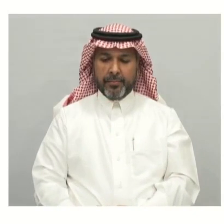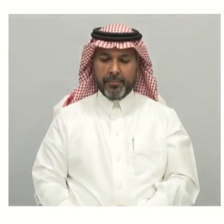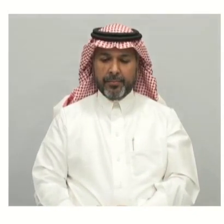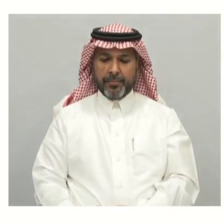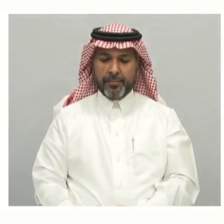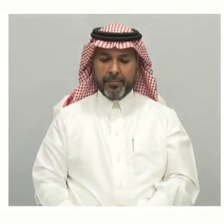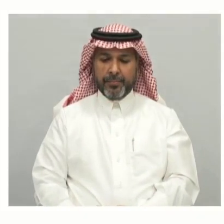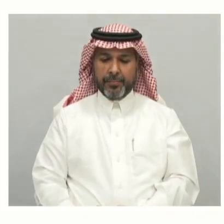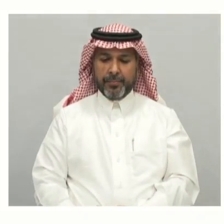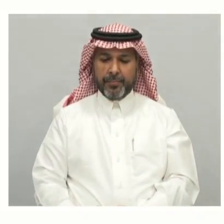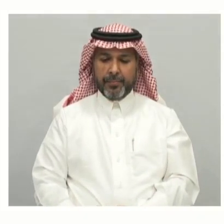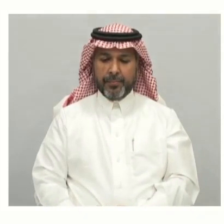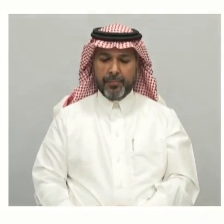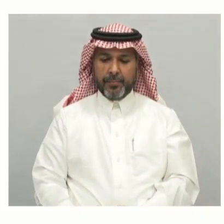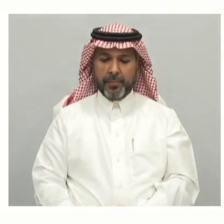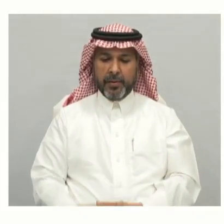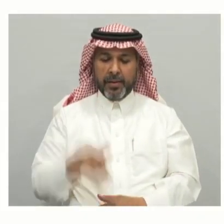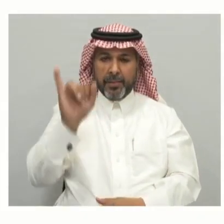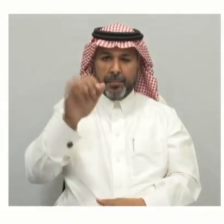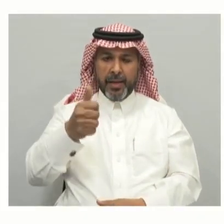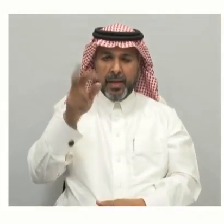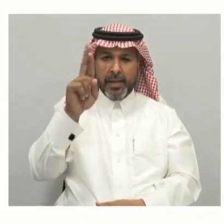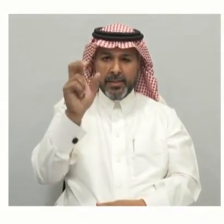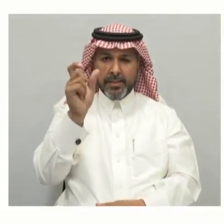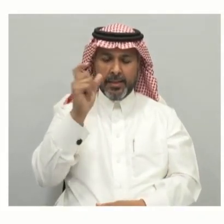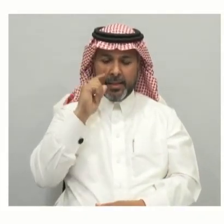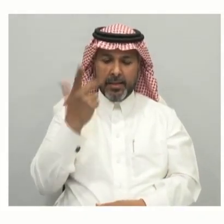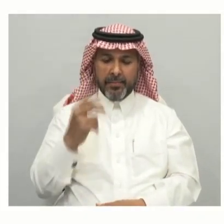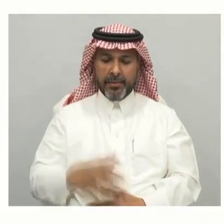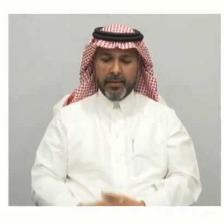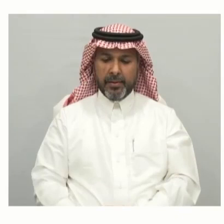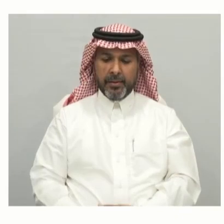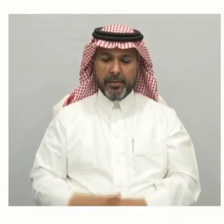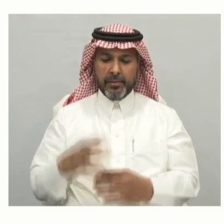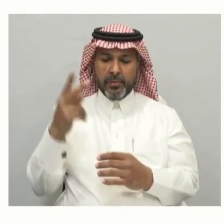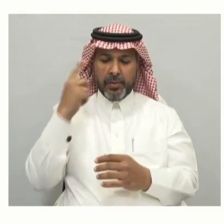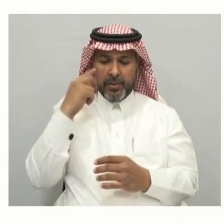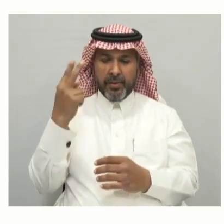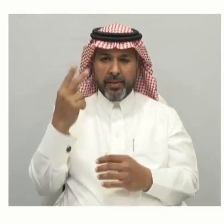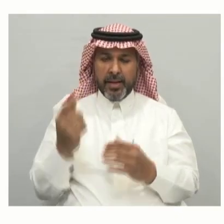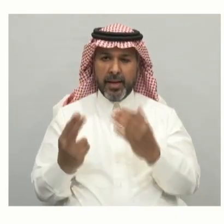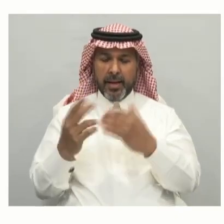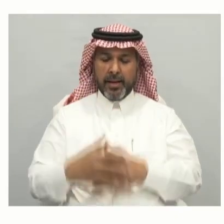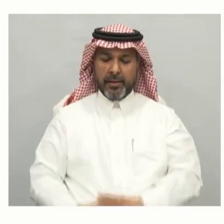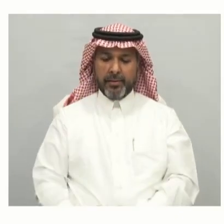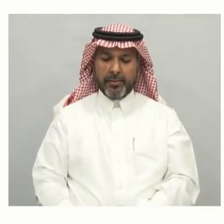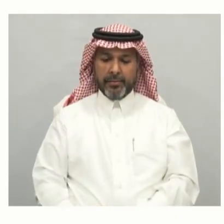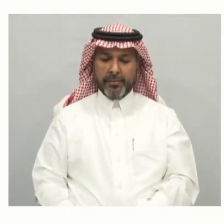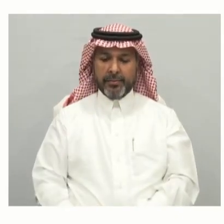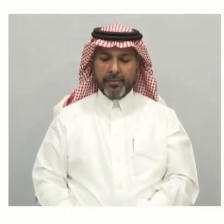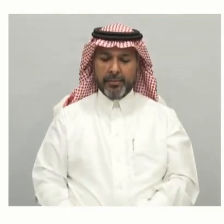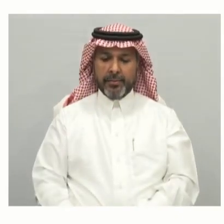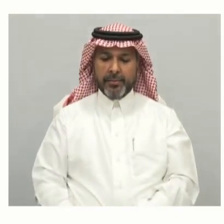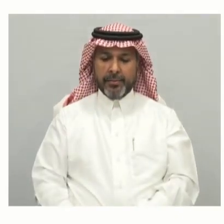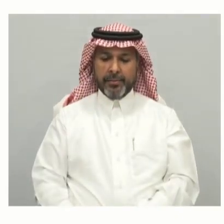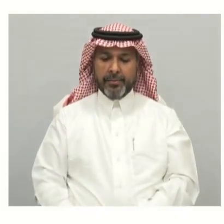الان لدينا الطالب مازن عدد اخوته اثنان اذا عند الطالب مازن نرسم عمود الى